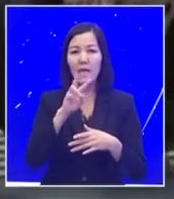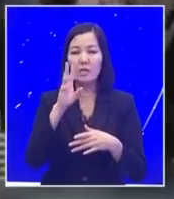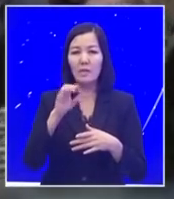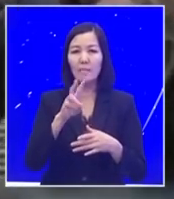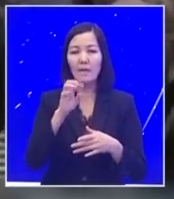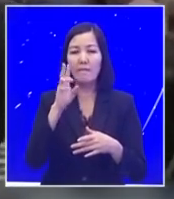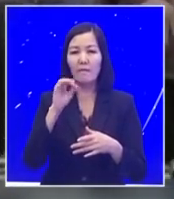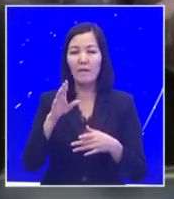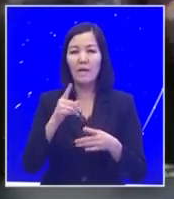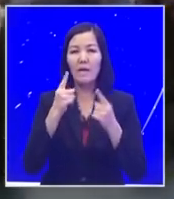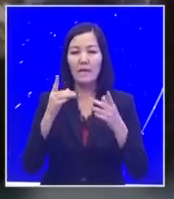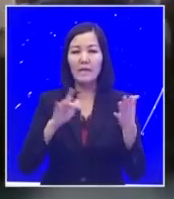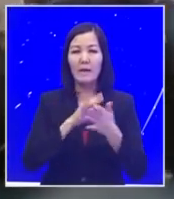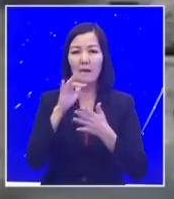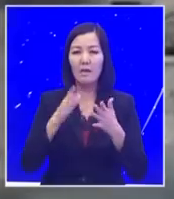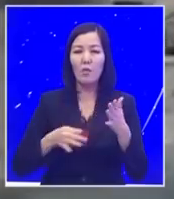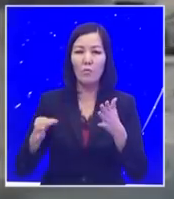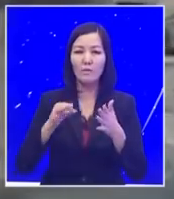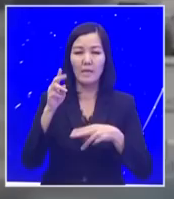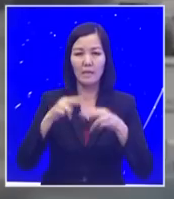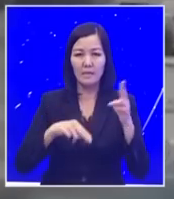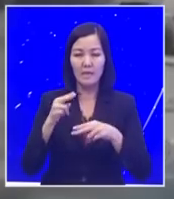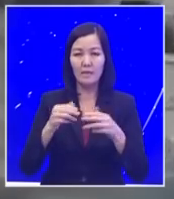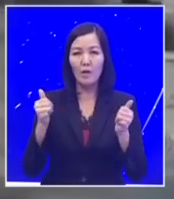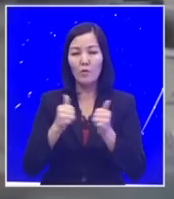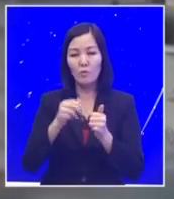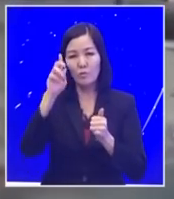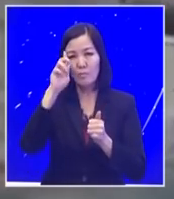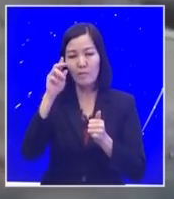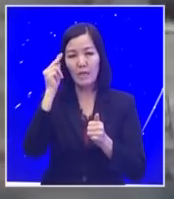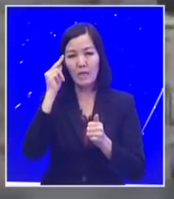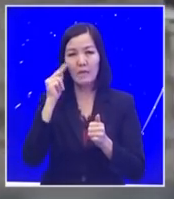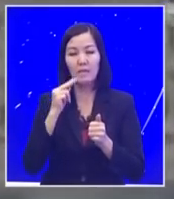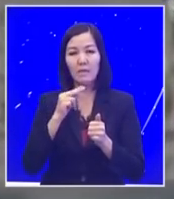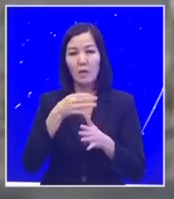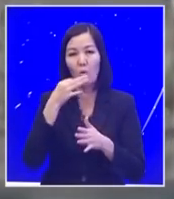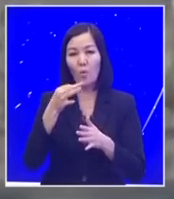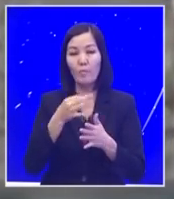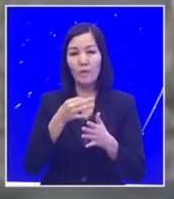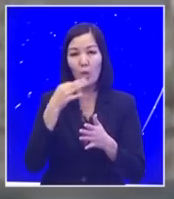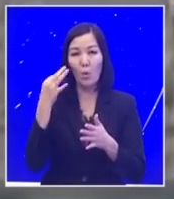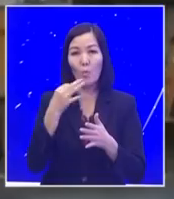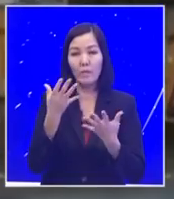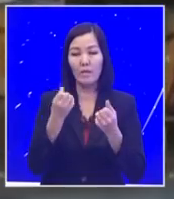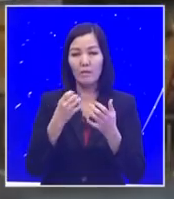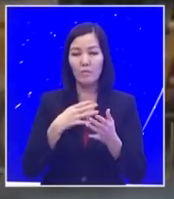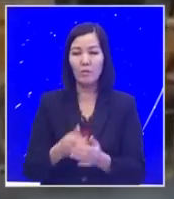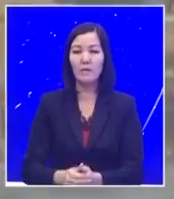Науаи, Сурхандария облыстарында да салынады. Көрші мемлекет құрылыста Қытайдың тәжірибесі пайдаланылған.